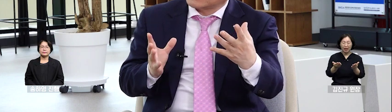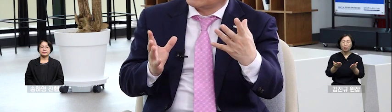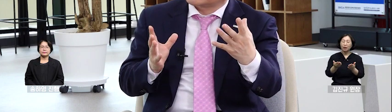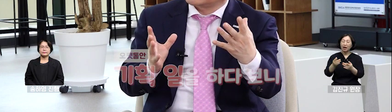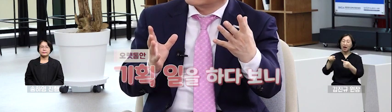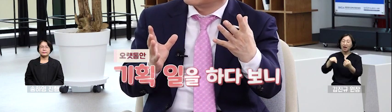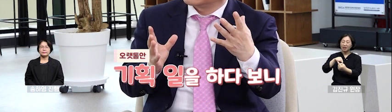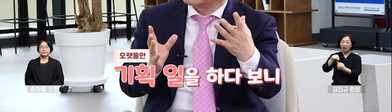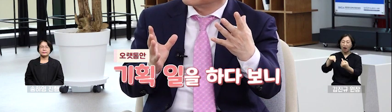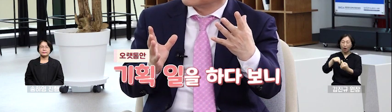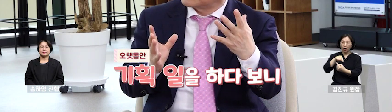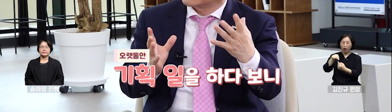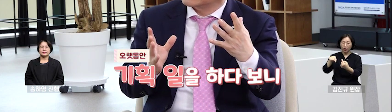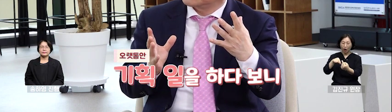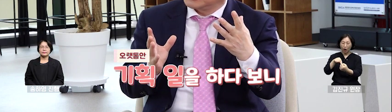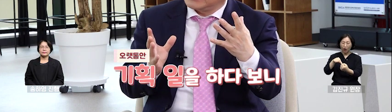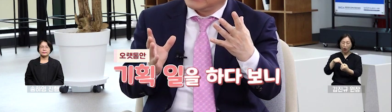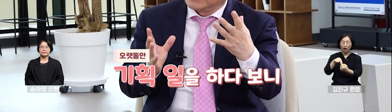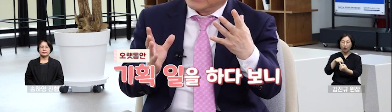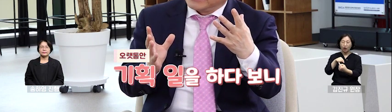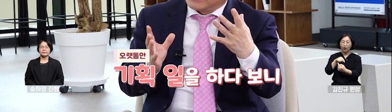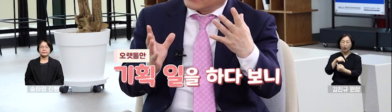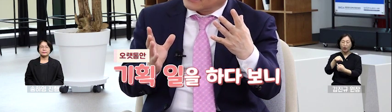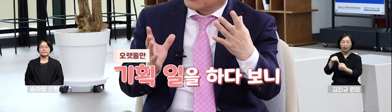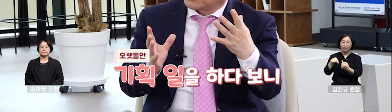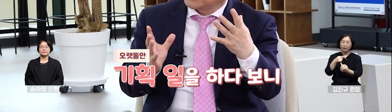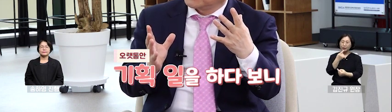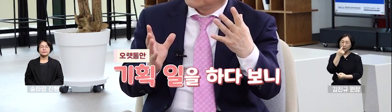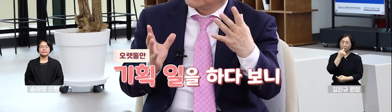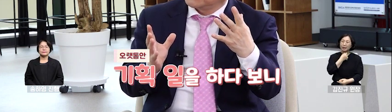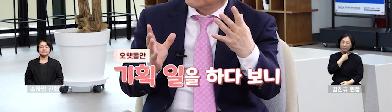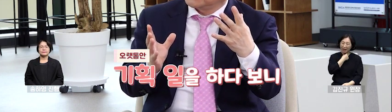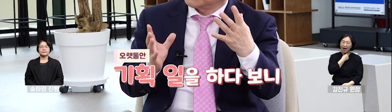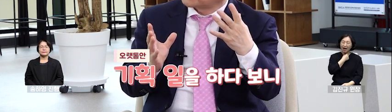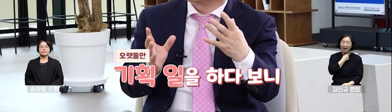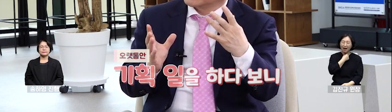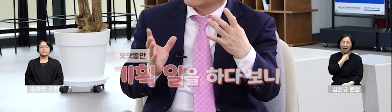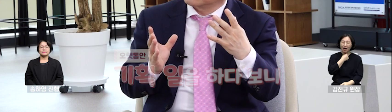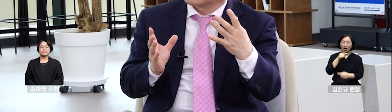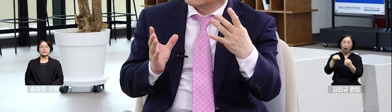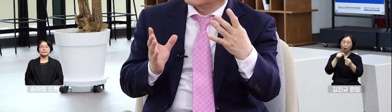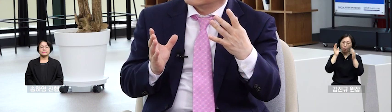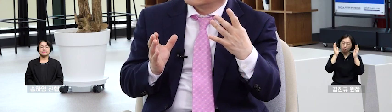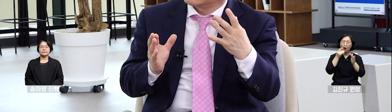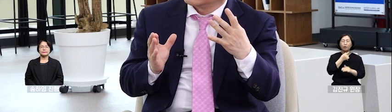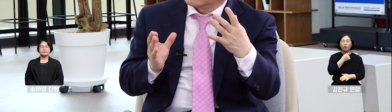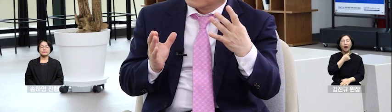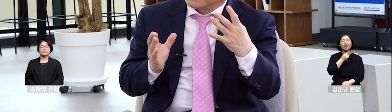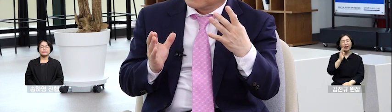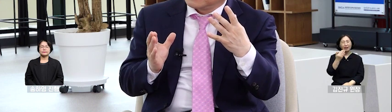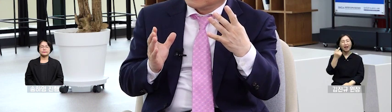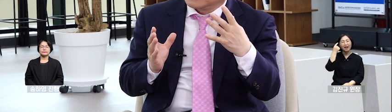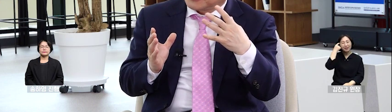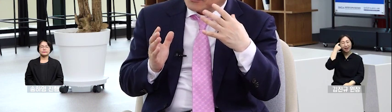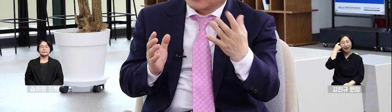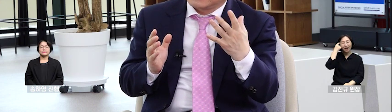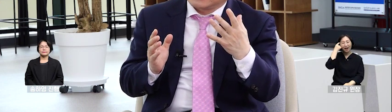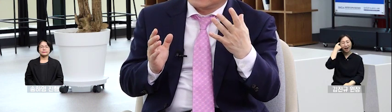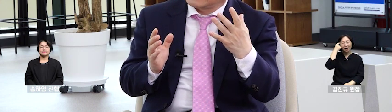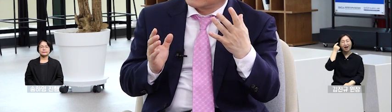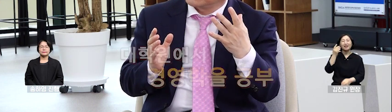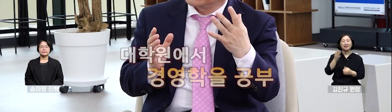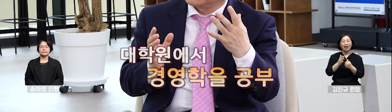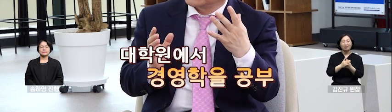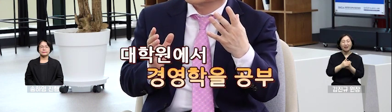상품 사업 전략 이런 것들을 많이 하다 보니 야이 경영을 공부 해야 겠구나 있어 그런 것 때문에 제가